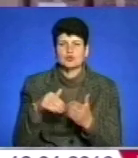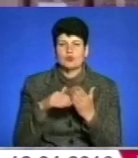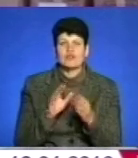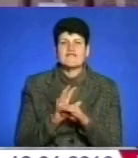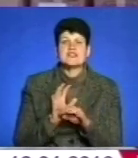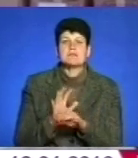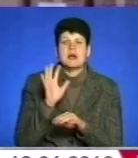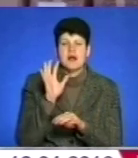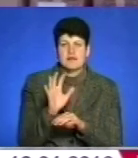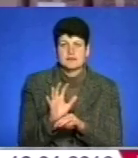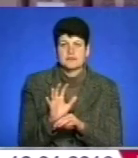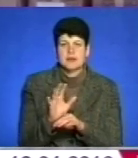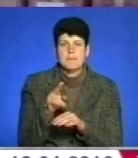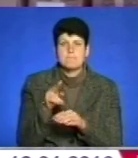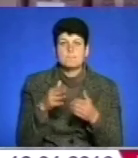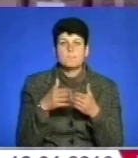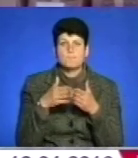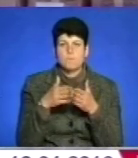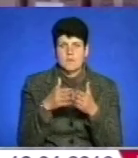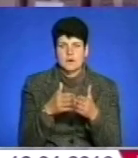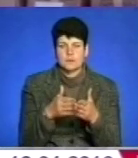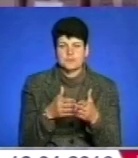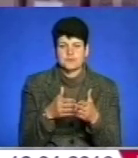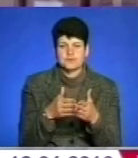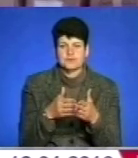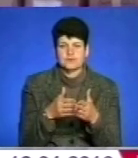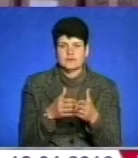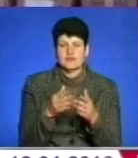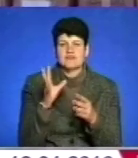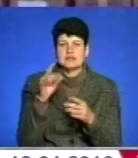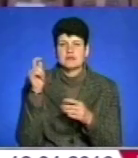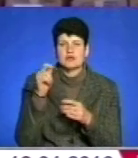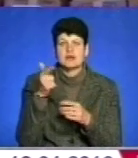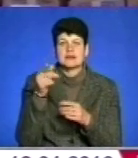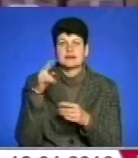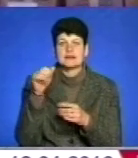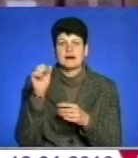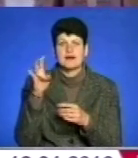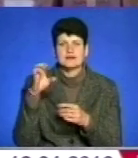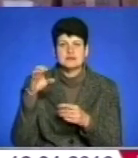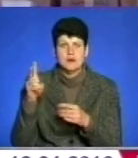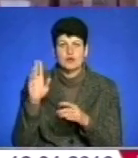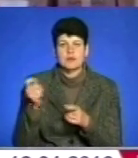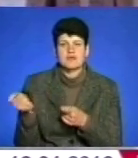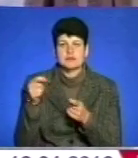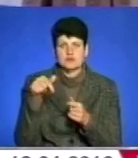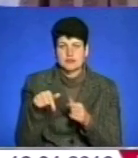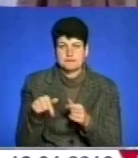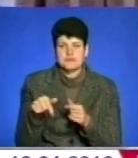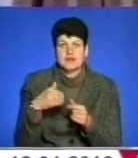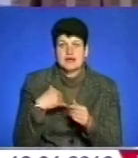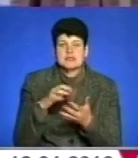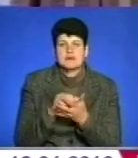відправили паромом. Все прибуло в Гданськ порт, потім переїхало сюди. Я особисто займався якраз